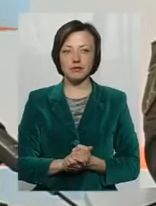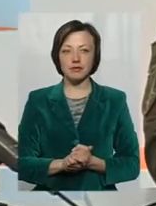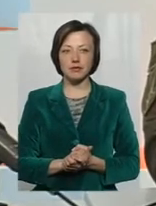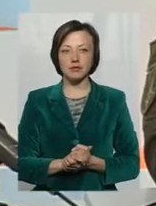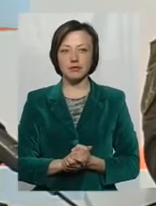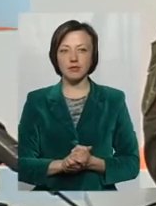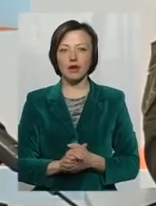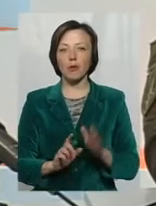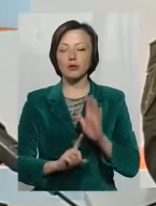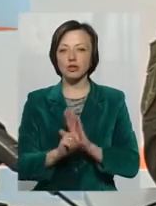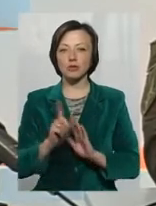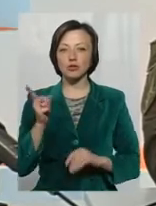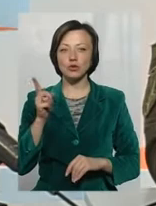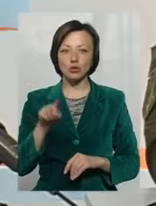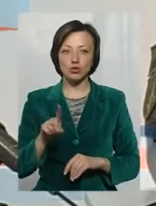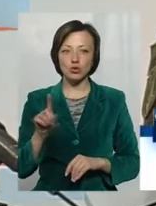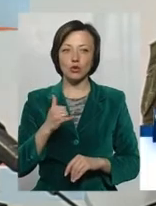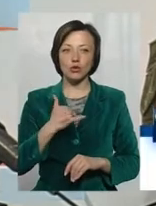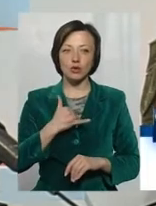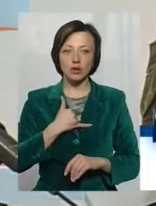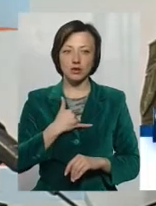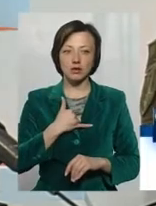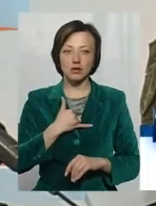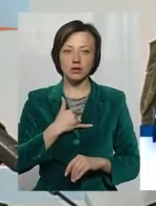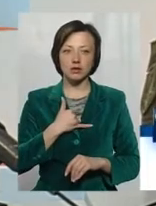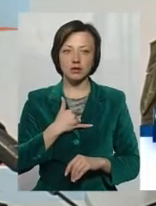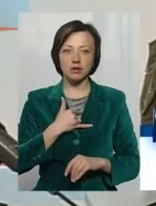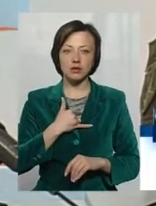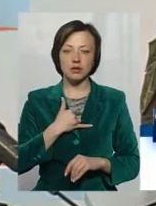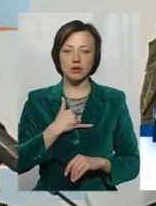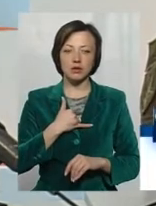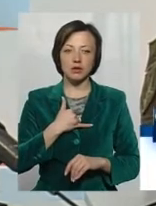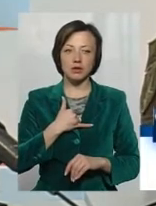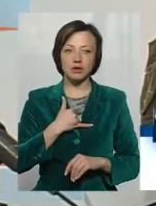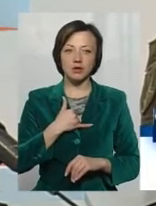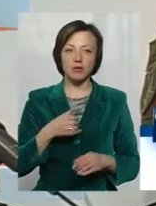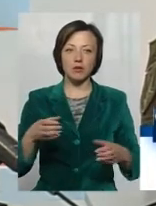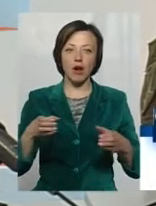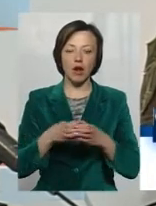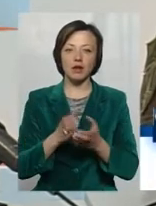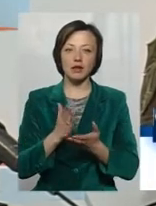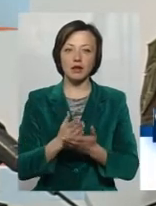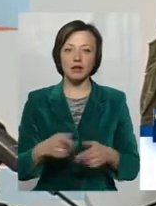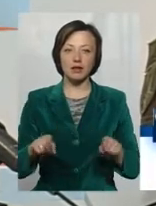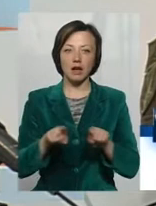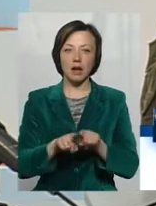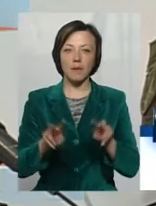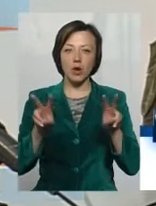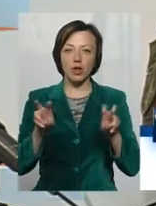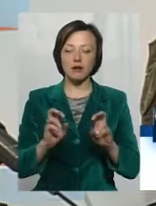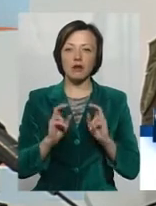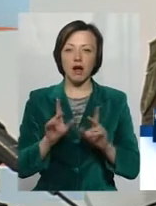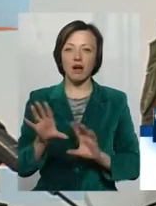почнемо з того, що в нас, звернемося до того, що я починав, що в нас в бригаду є таке поняття, як відбір,